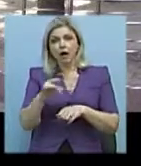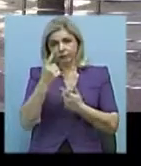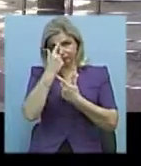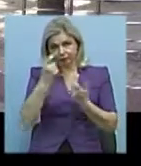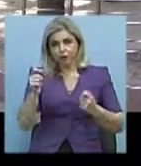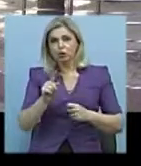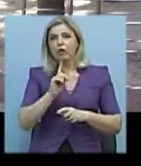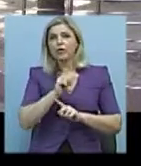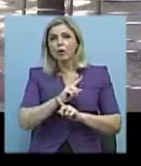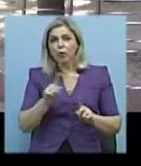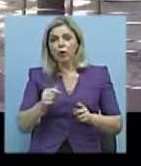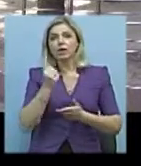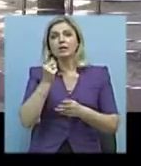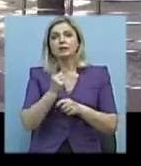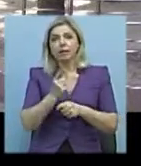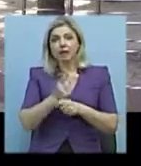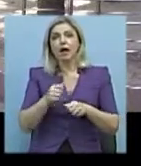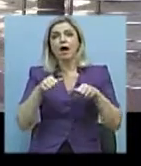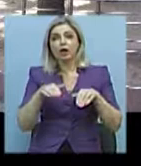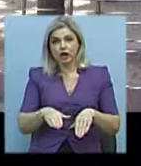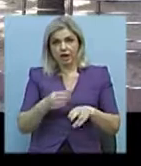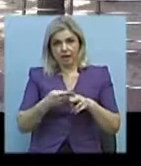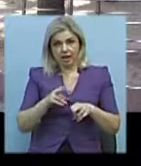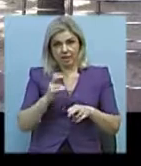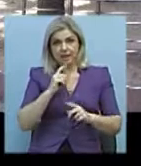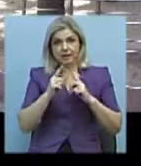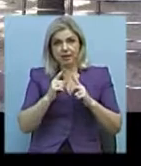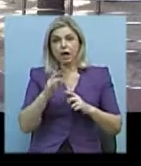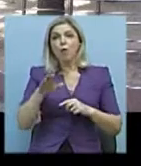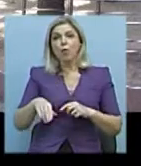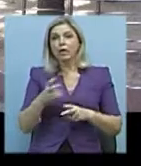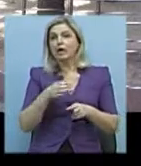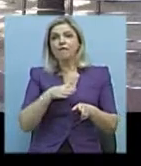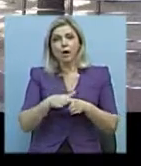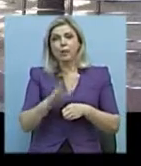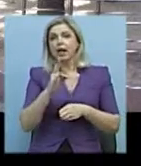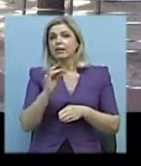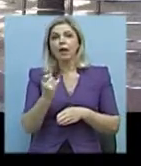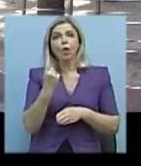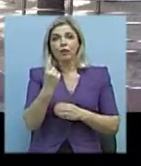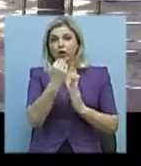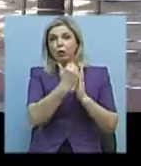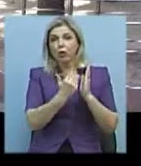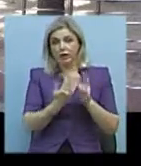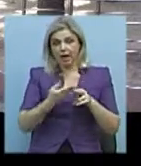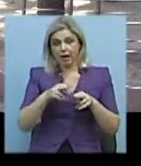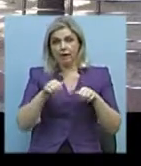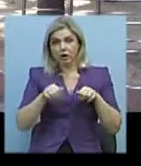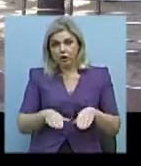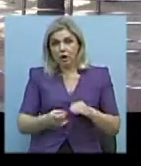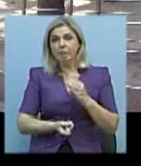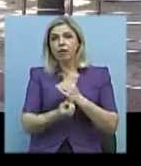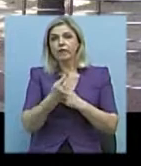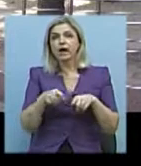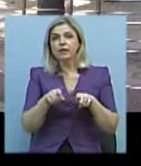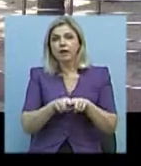він не буде ветувати прийняте рішення на сесії міськради, а потім не виконує не один з пунктів цього рішення, виникає, так